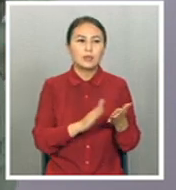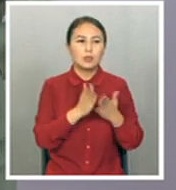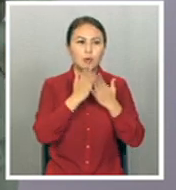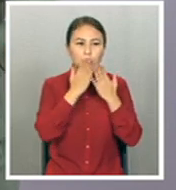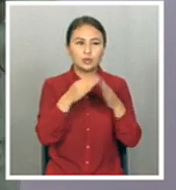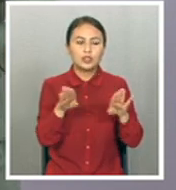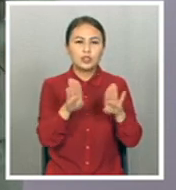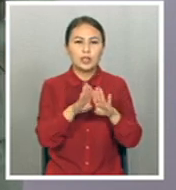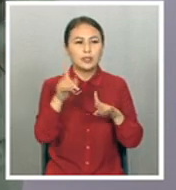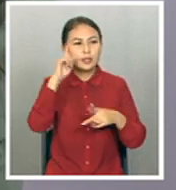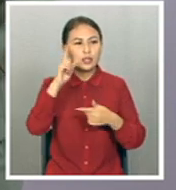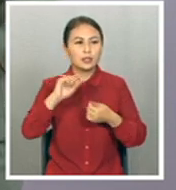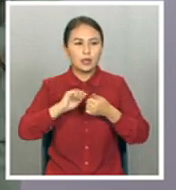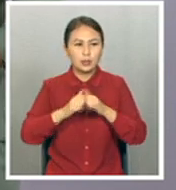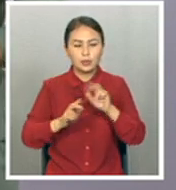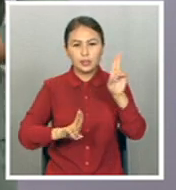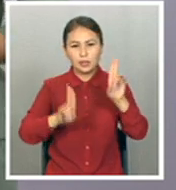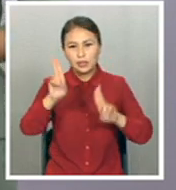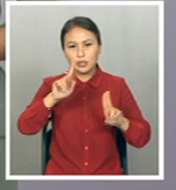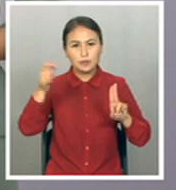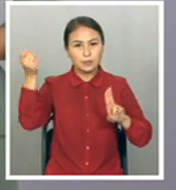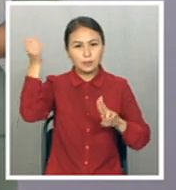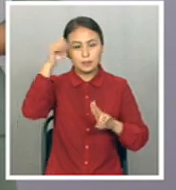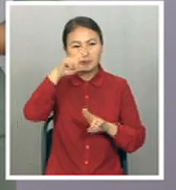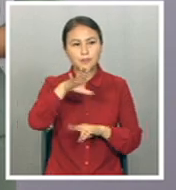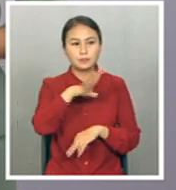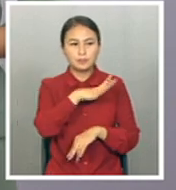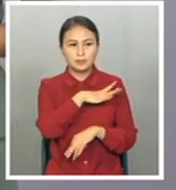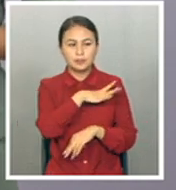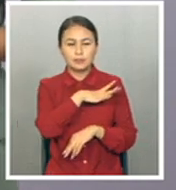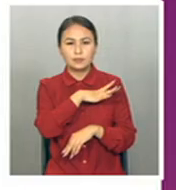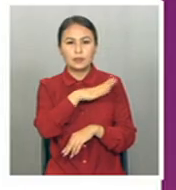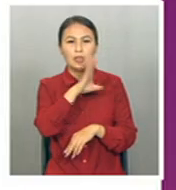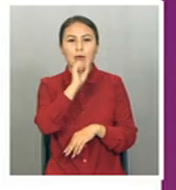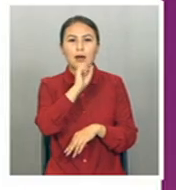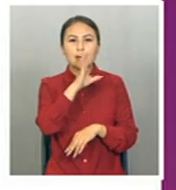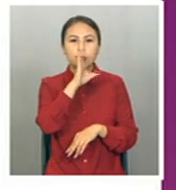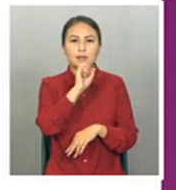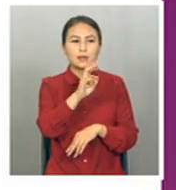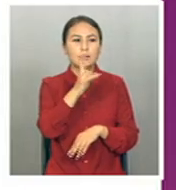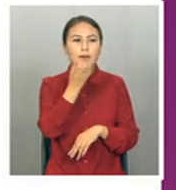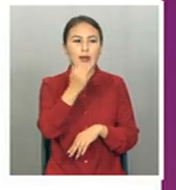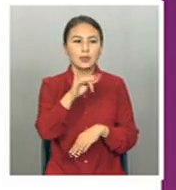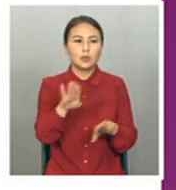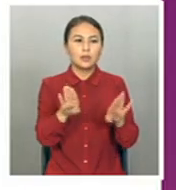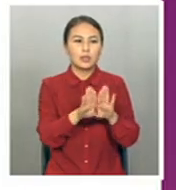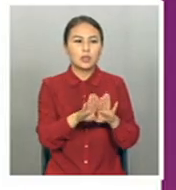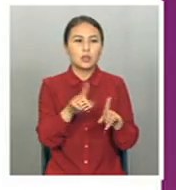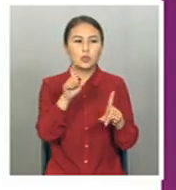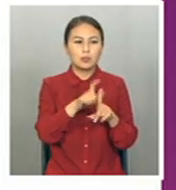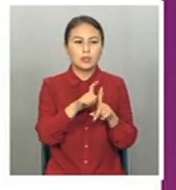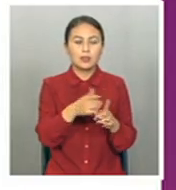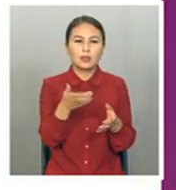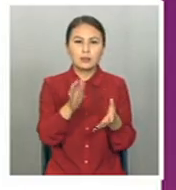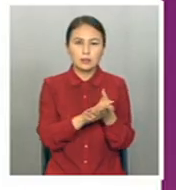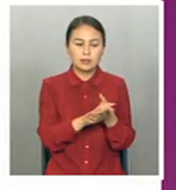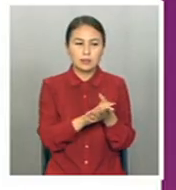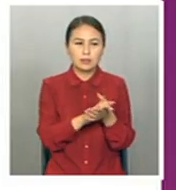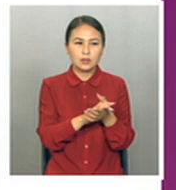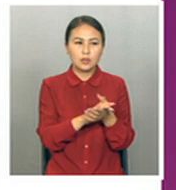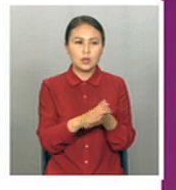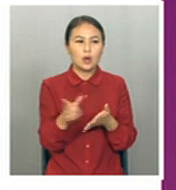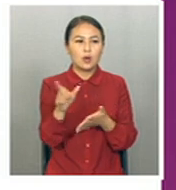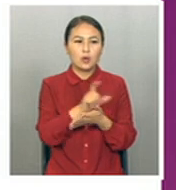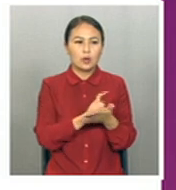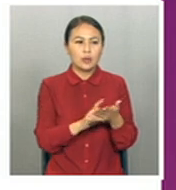Мәнерлеп оқудың және жатқа айтудың ережелерін білдіңіз. Асан қайғының өнегелі сөздерімен